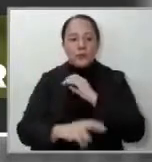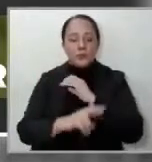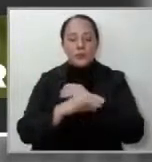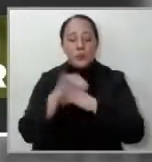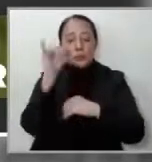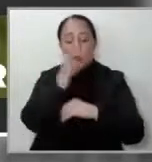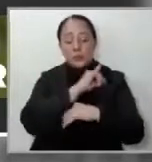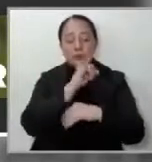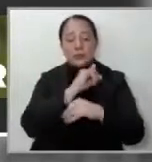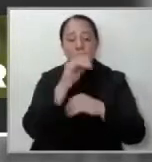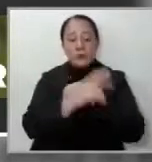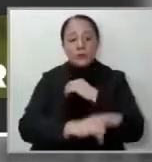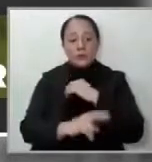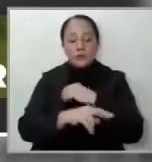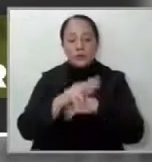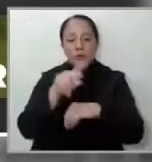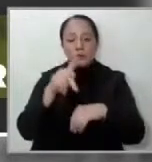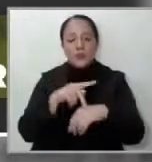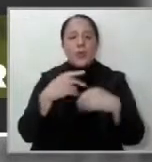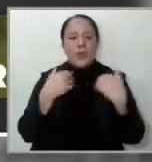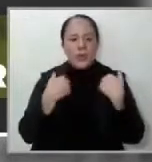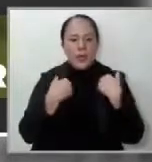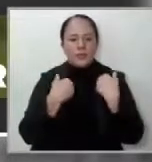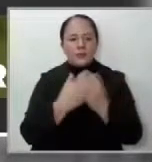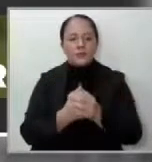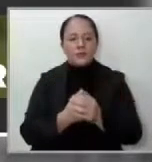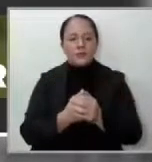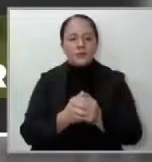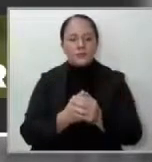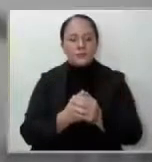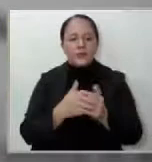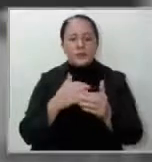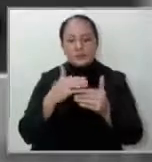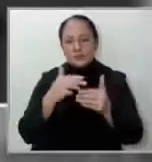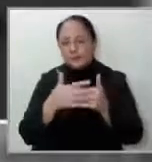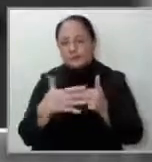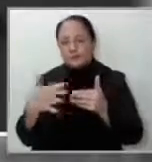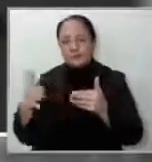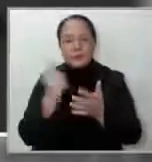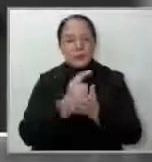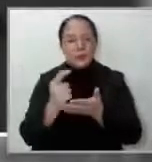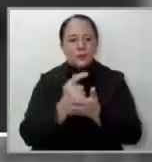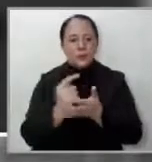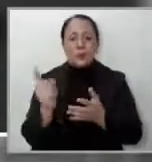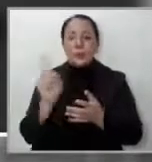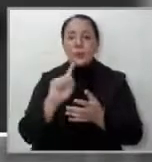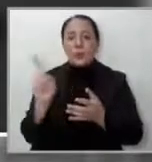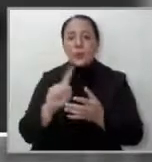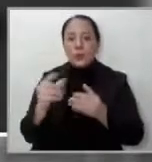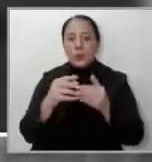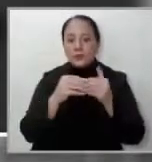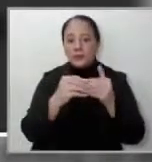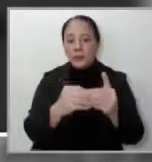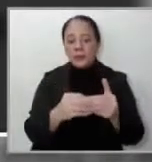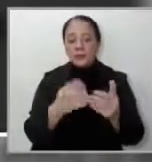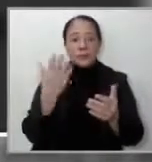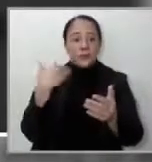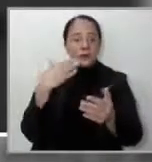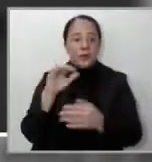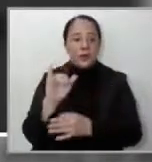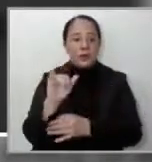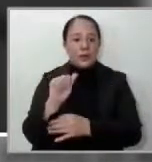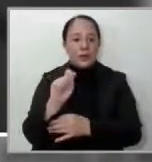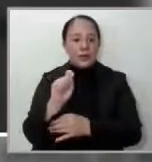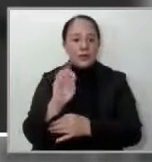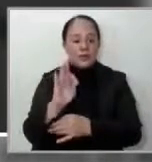bansa, paiirali naman ang patakaran sa mga susunod na linggo. Kung ano ang inilabas na guidelines noon ng IATF para